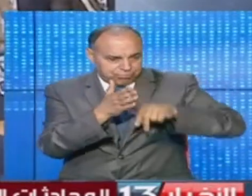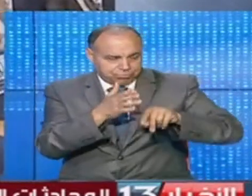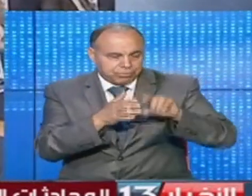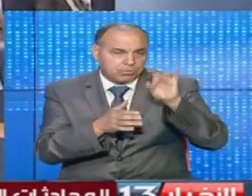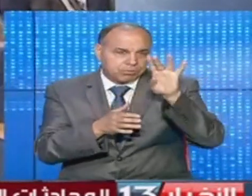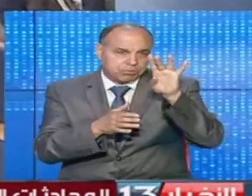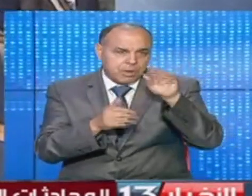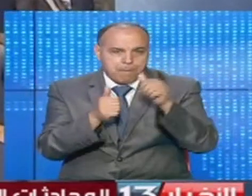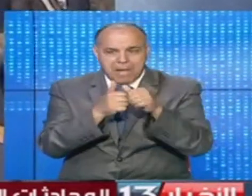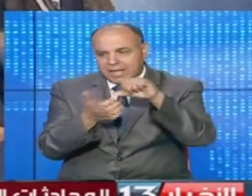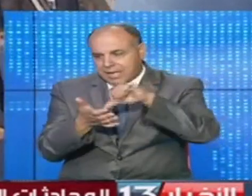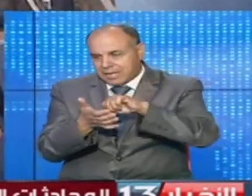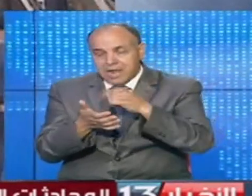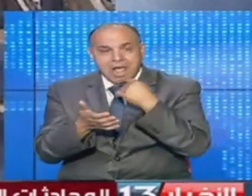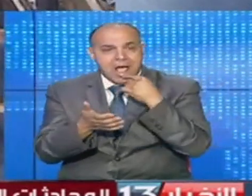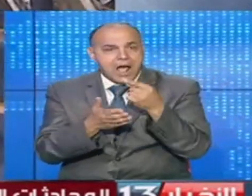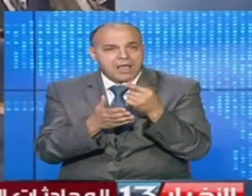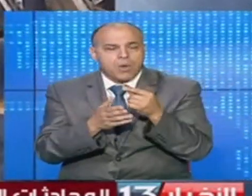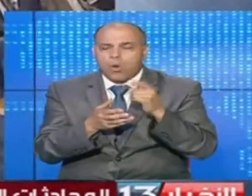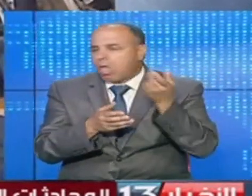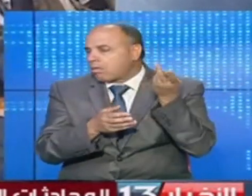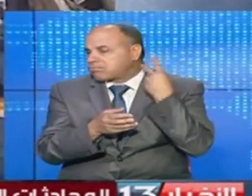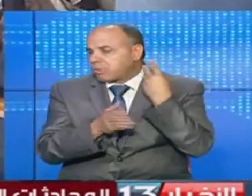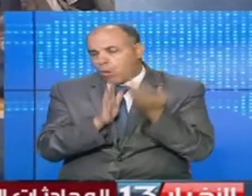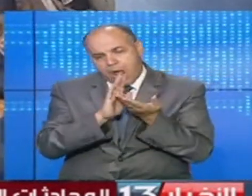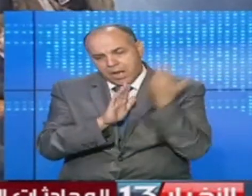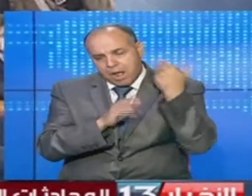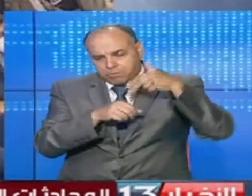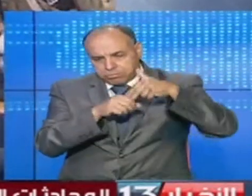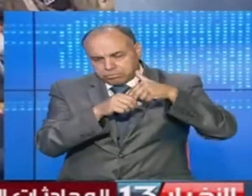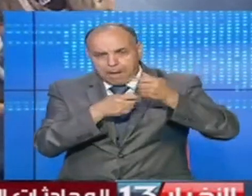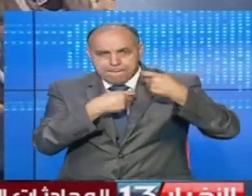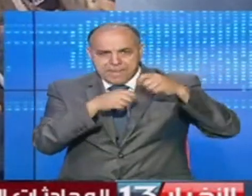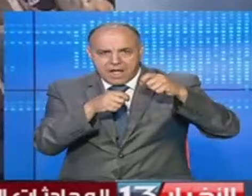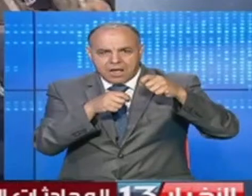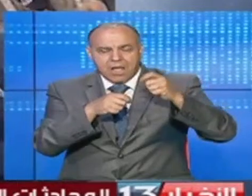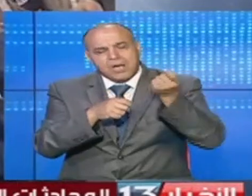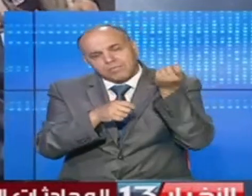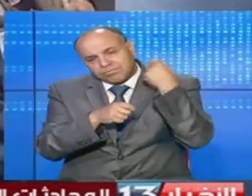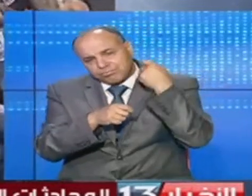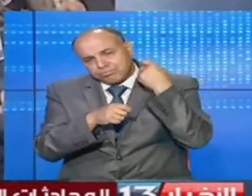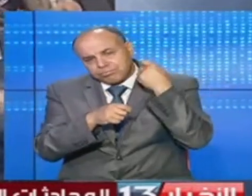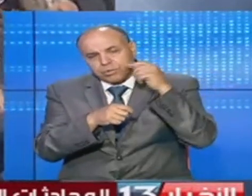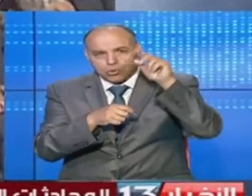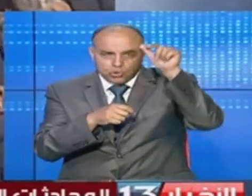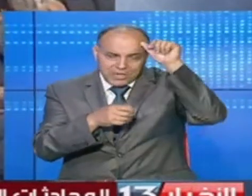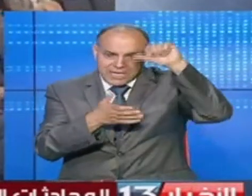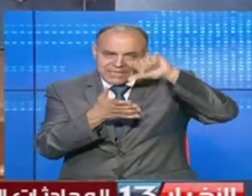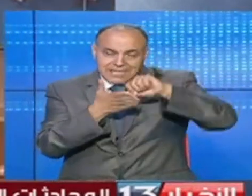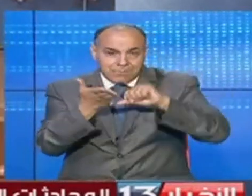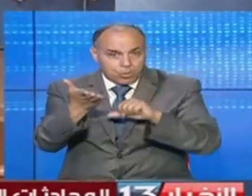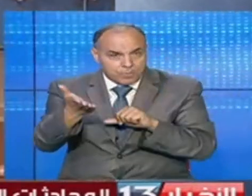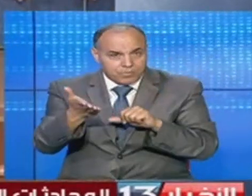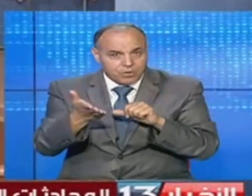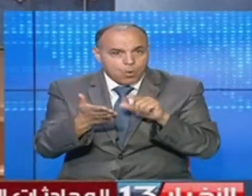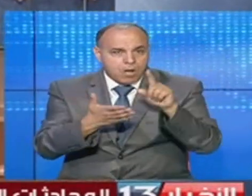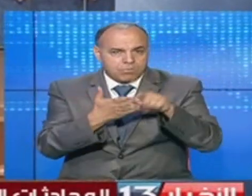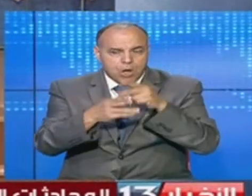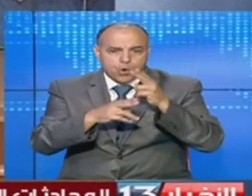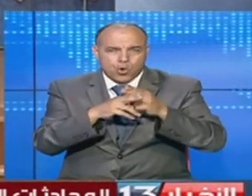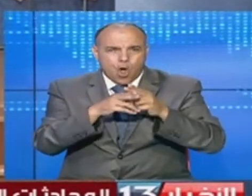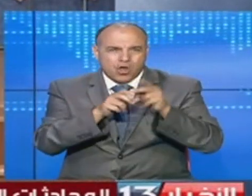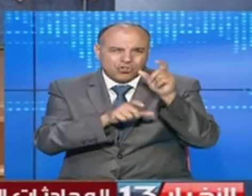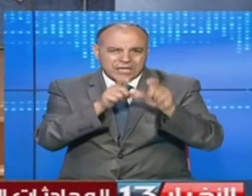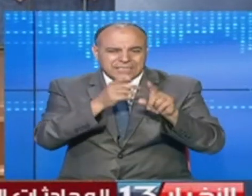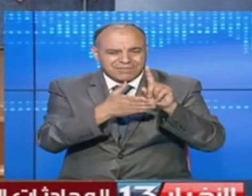النووي مع ايران على رفع كل عقوبات النفط والشحن المفروضه على الجمهوريه الاسلاميه وشطب اسماء